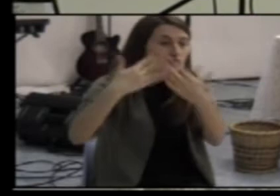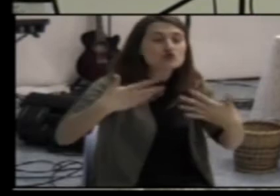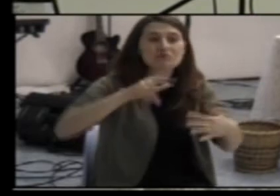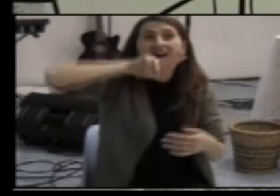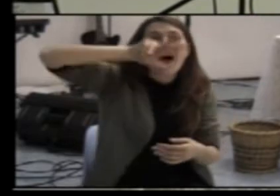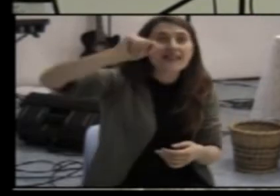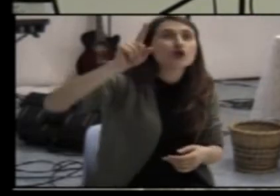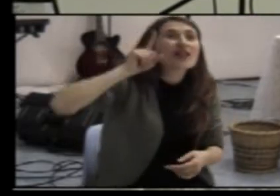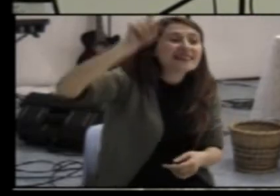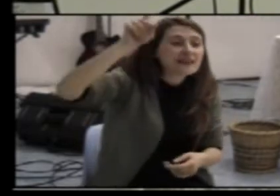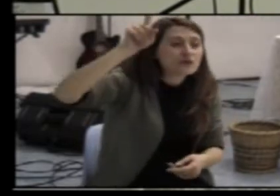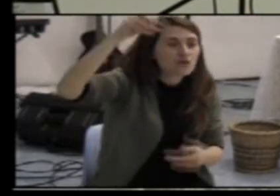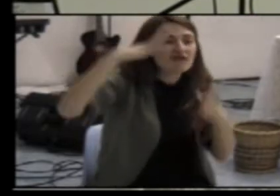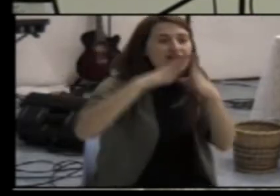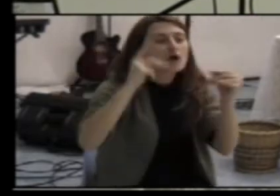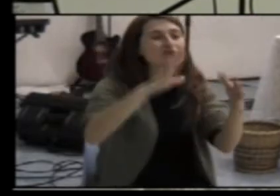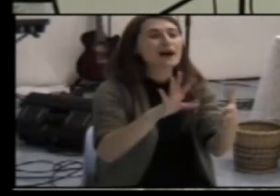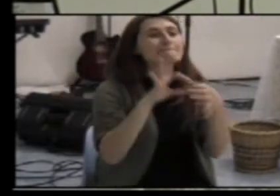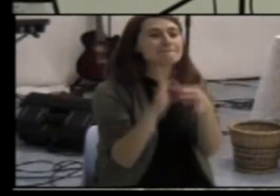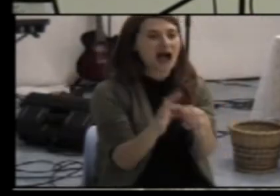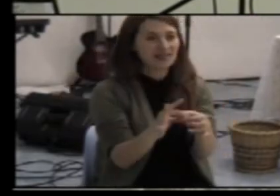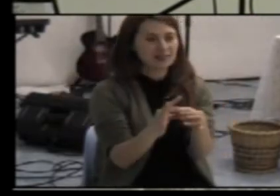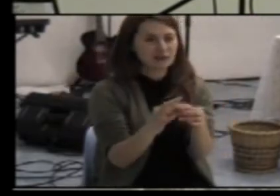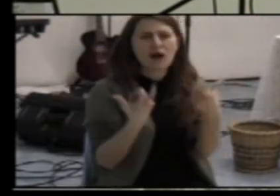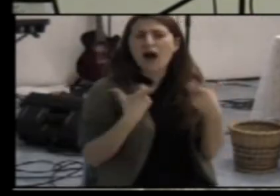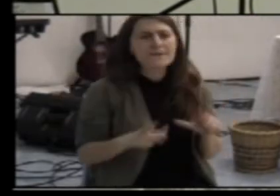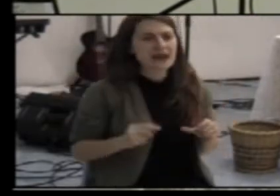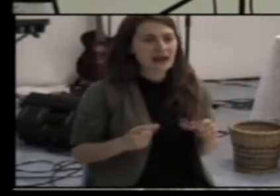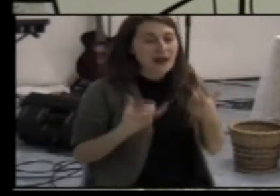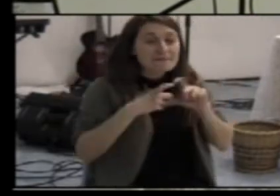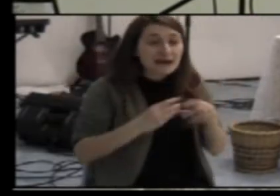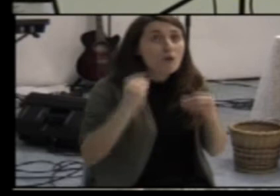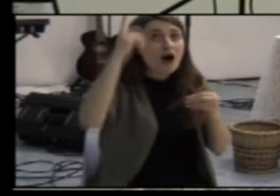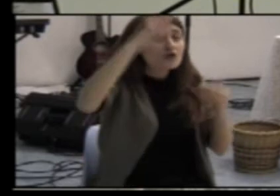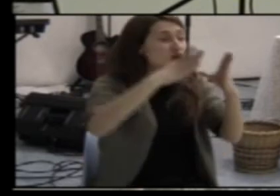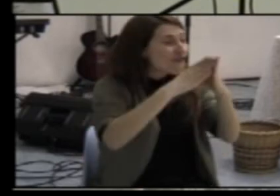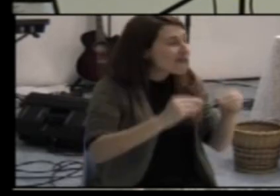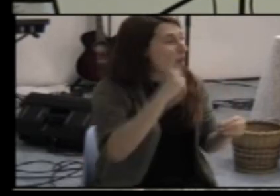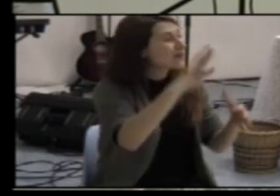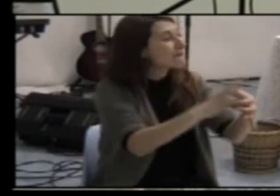Perché Neemia e Daniele sapevano quanto fosse serio Dio riguardo al suo patto.